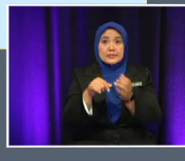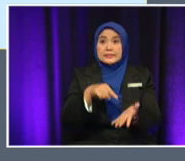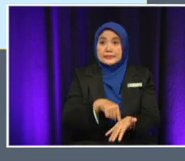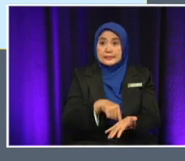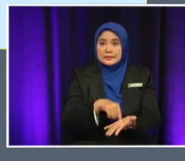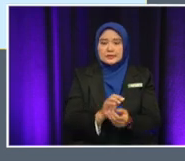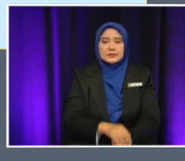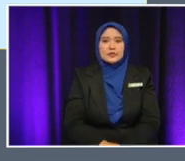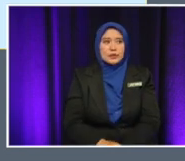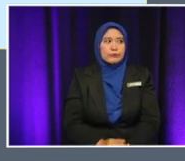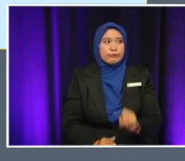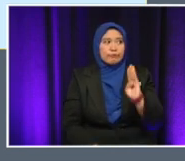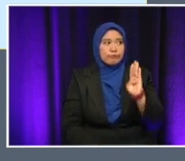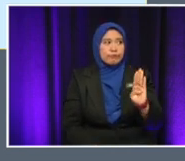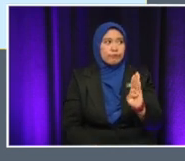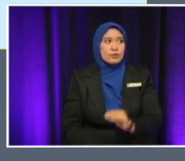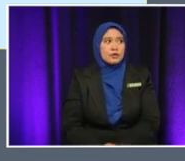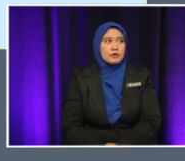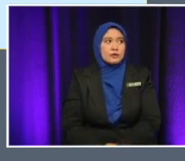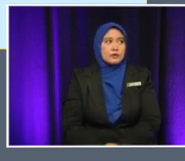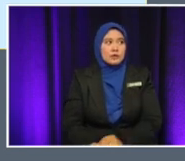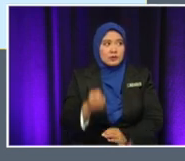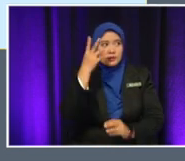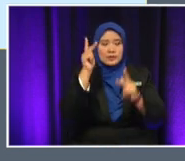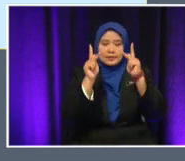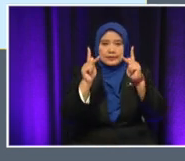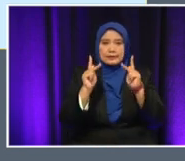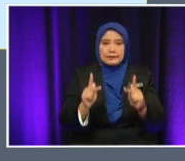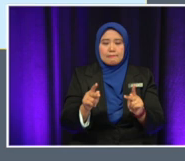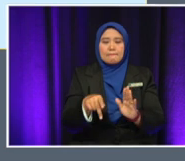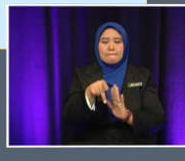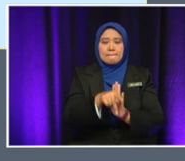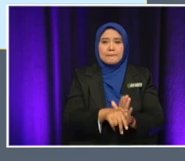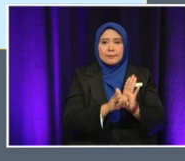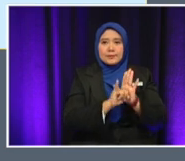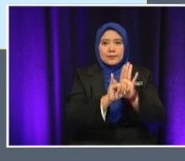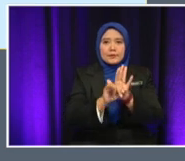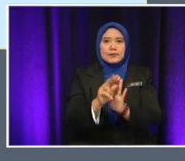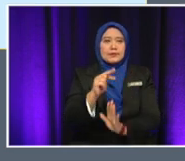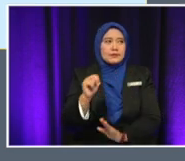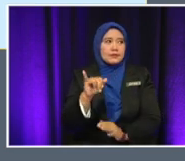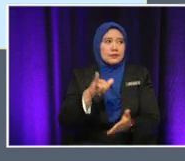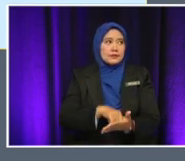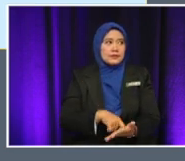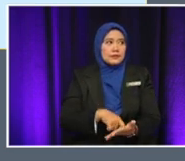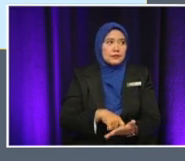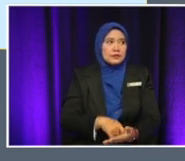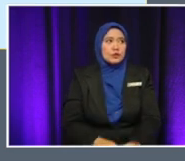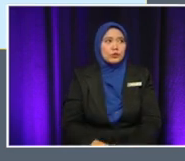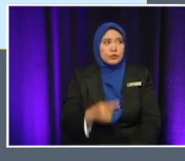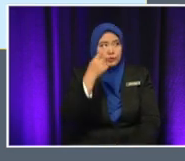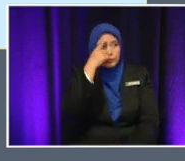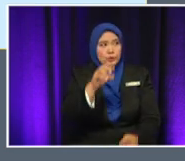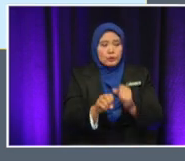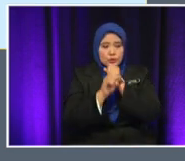jawaban e maka si Terangkan langkah menyisir image Raja 13 in aja 13b dan membuang image latar belakang